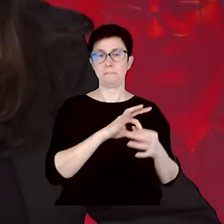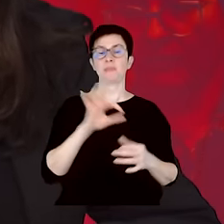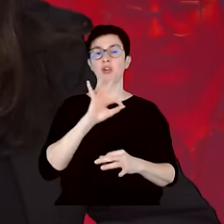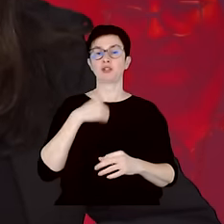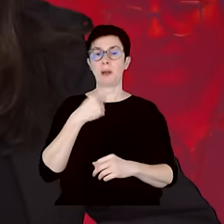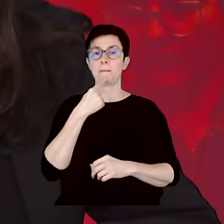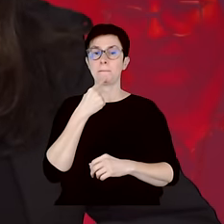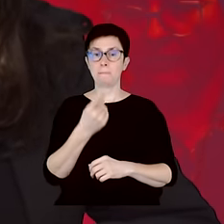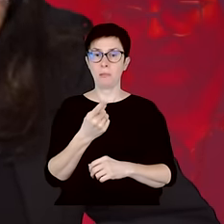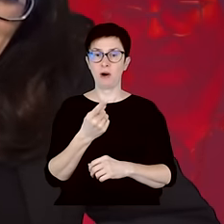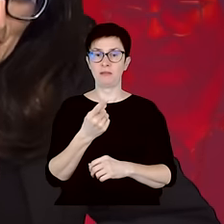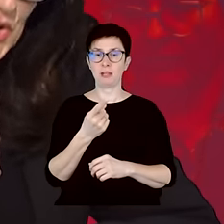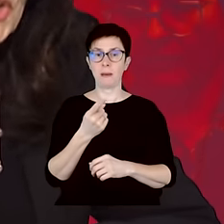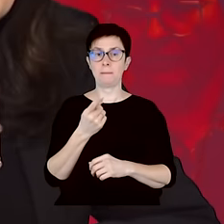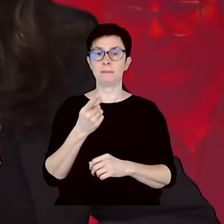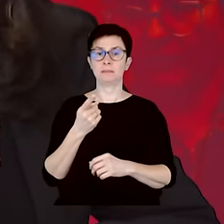Prawnicy, którzy...